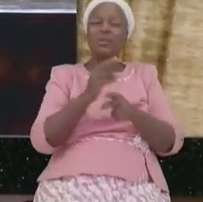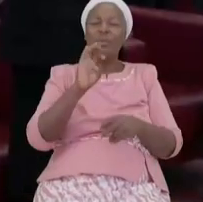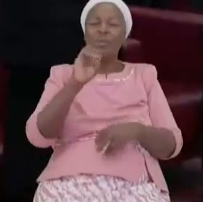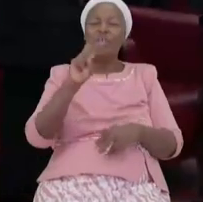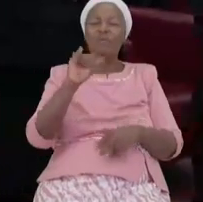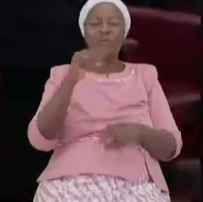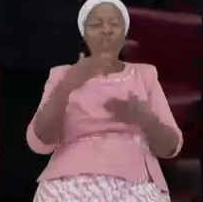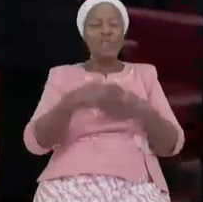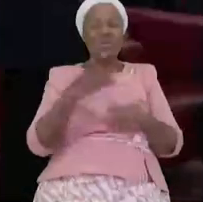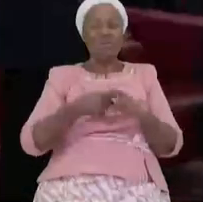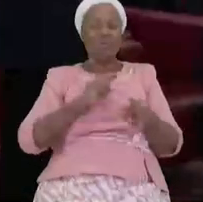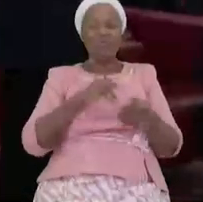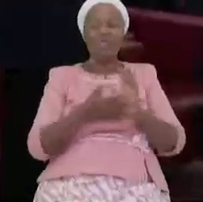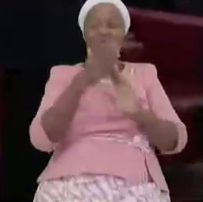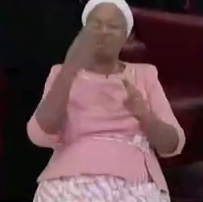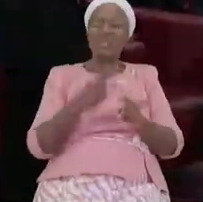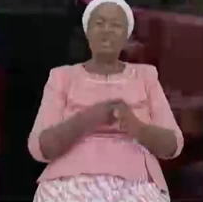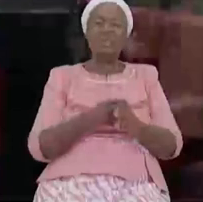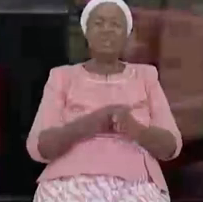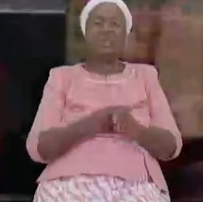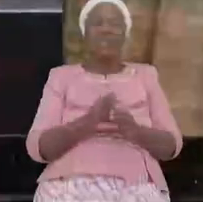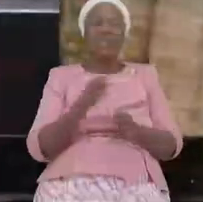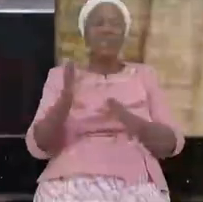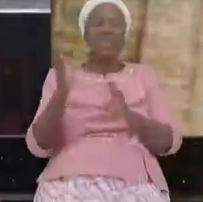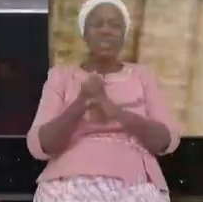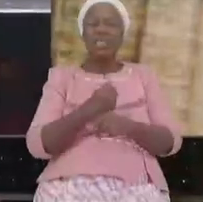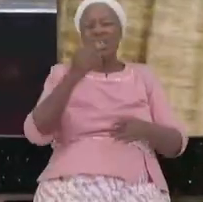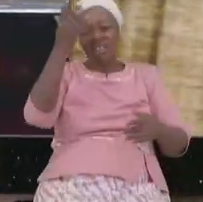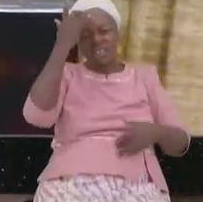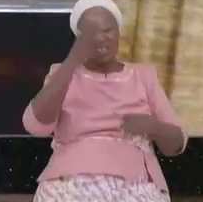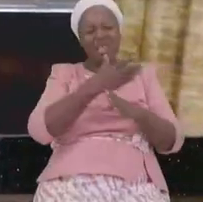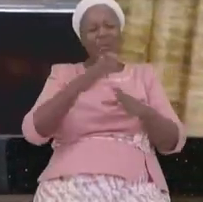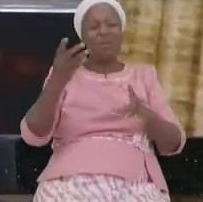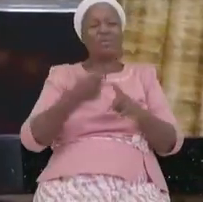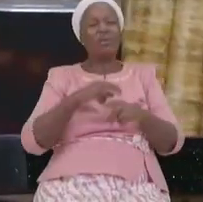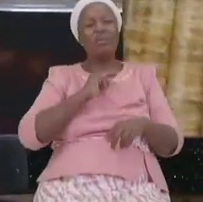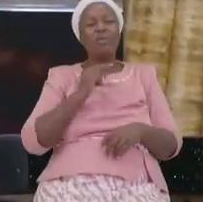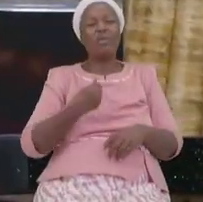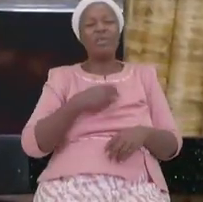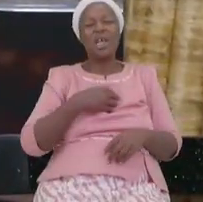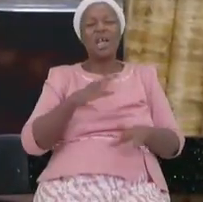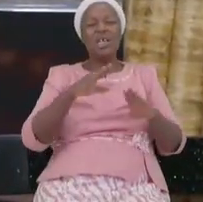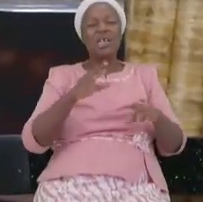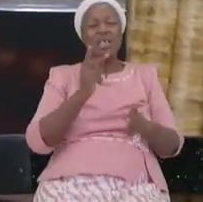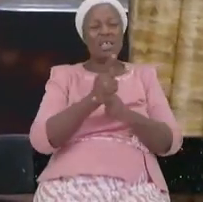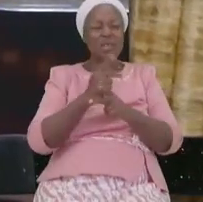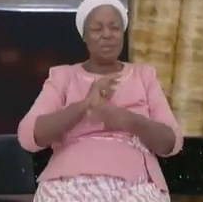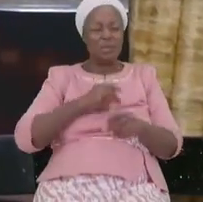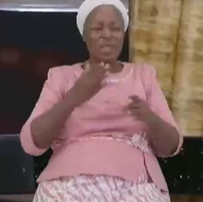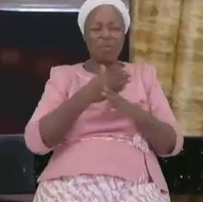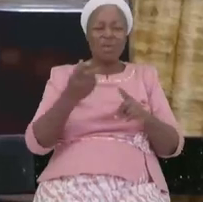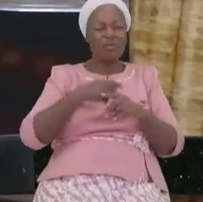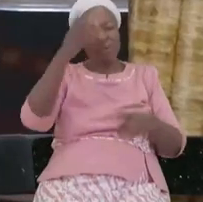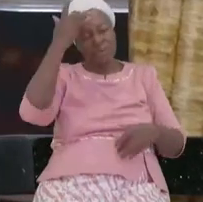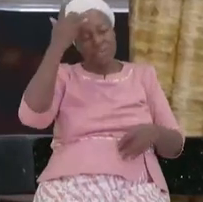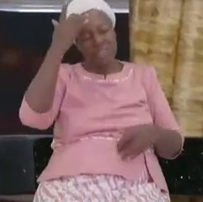Jésus. Que la maladie, l'infirmité se loigne de nous et garde-nous loin des maladies et des infirmités au